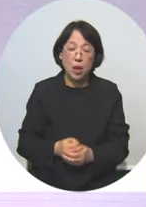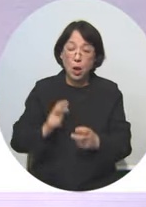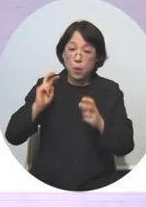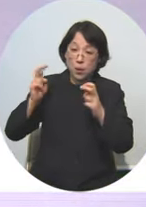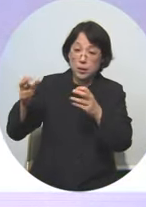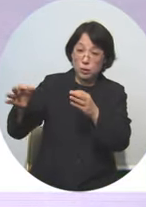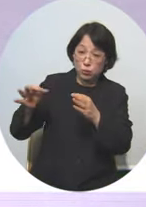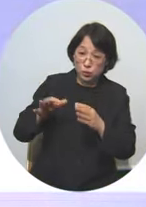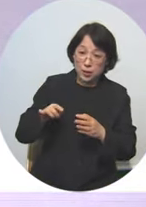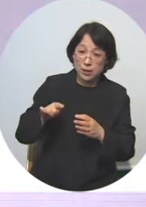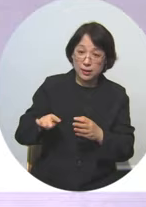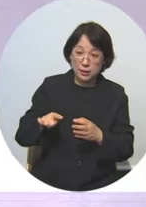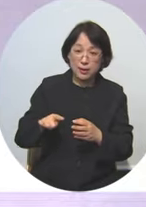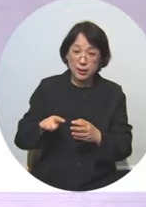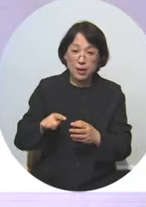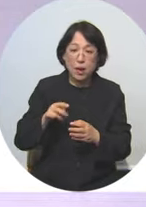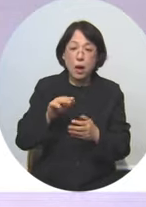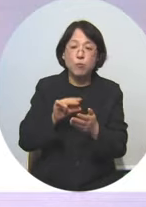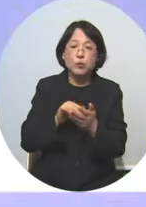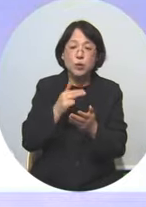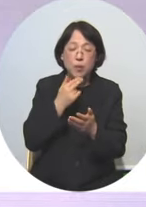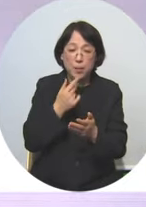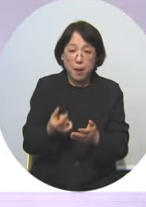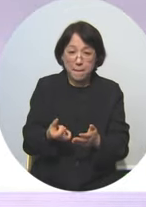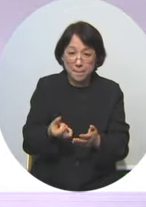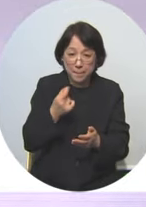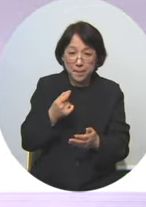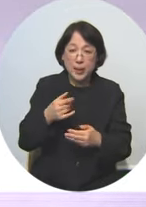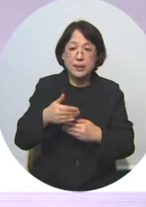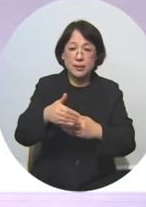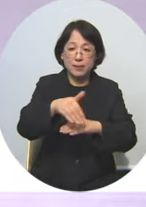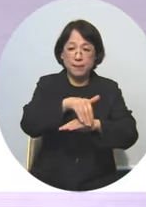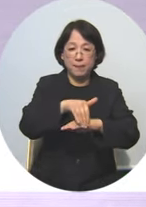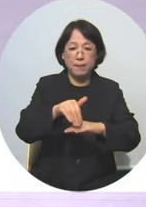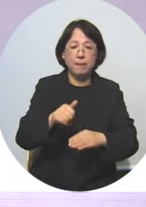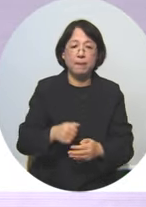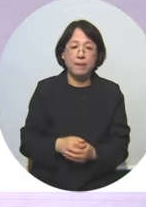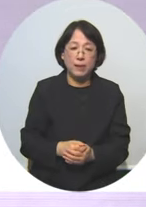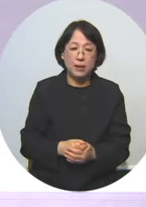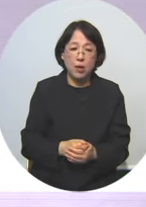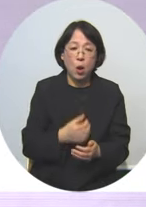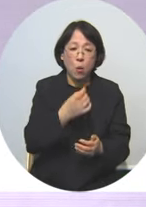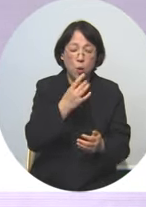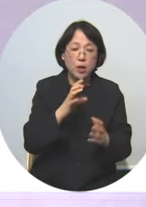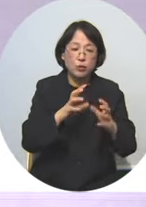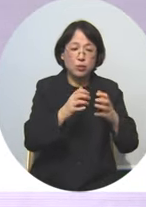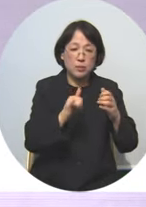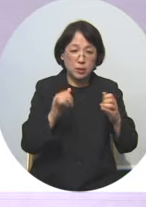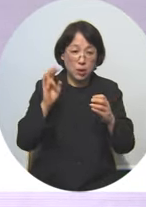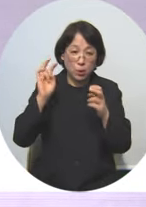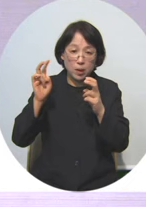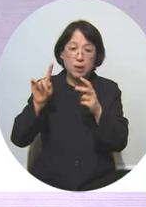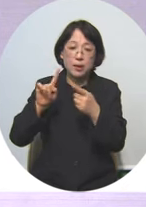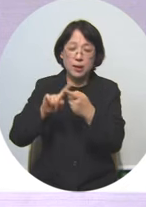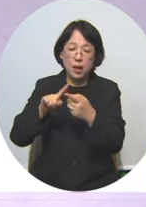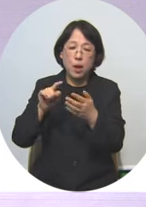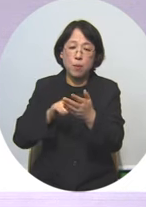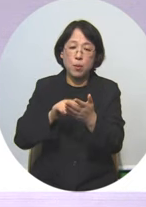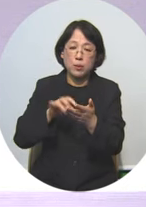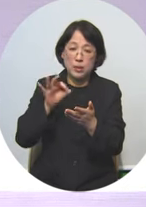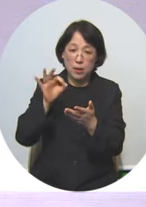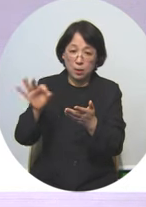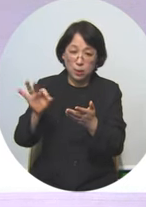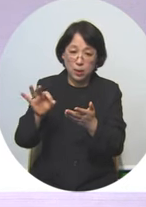투자하는 데 차질이 없도록 신속하게 산업단지를 조성할 것입니다. 기존 주민과 기업에 대한 보상과 이주